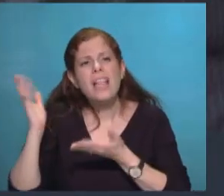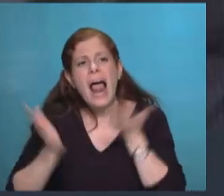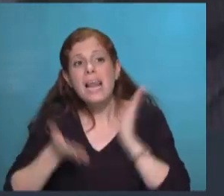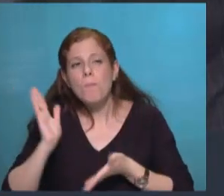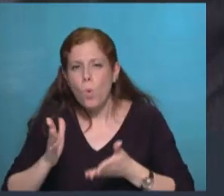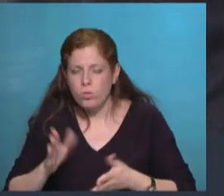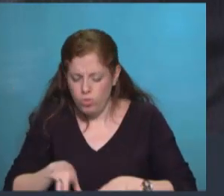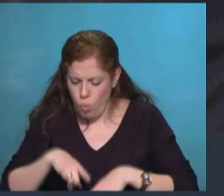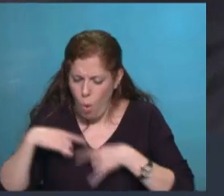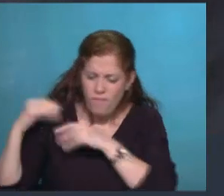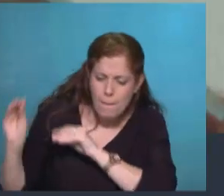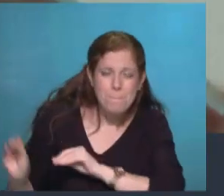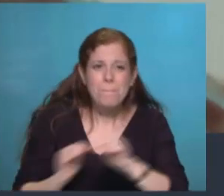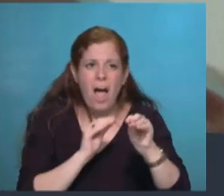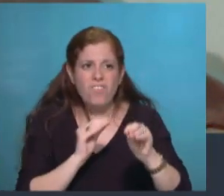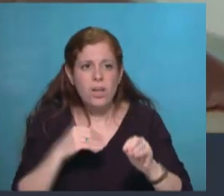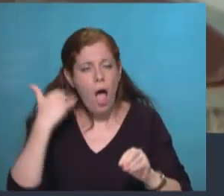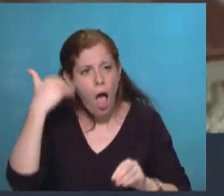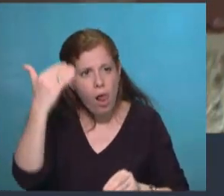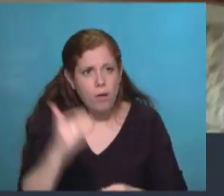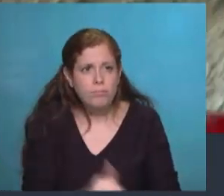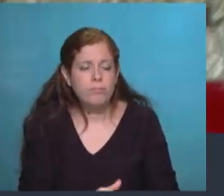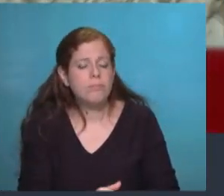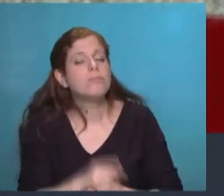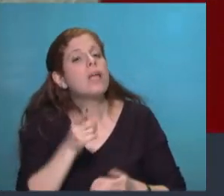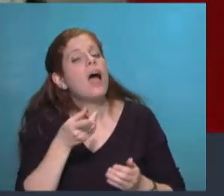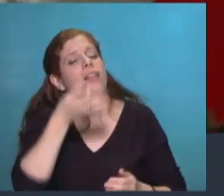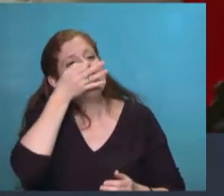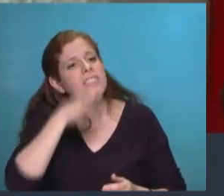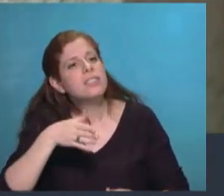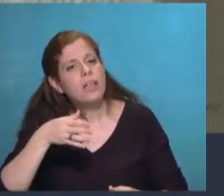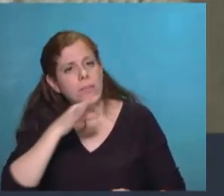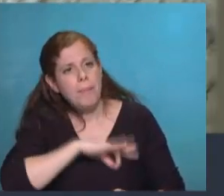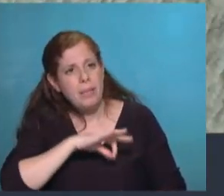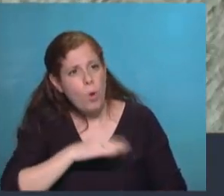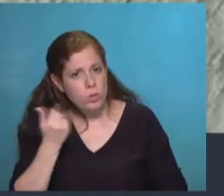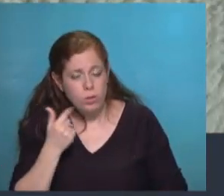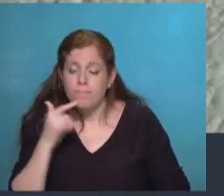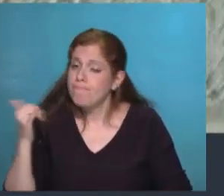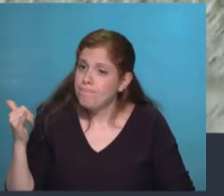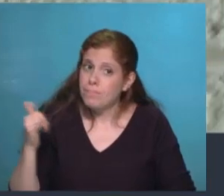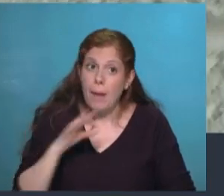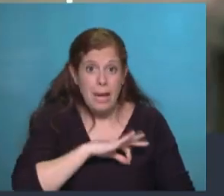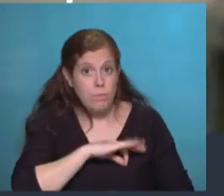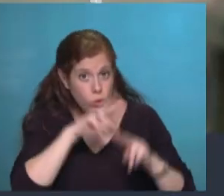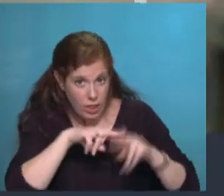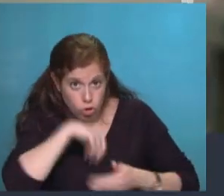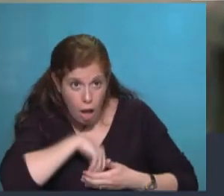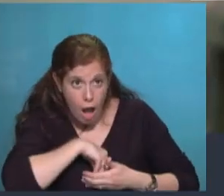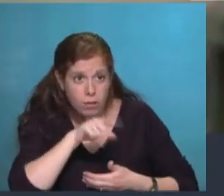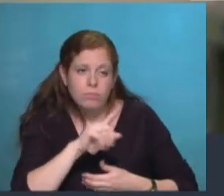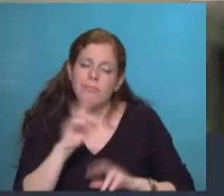האלימות הזאת שהוא חווה הלאה. את יצאת מברית המועצות. כן. ברית המועצות יצאה ממך? לא, מה פתאום?